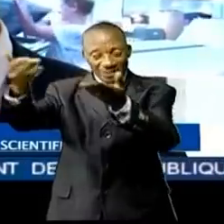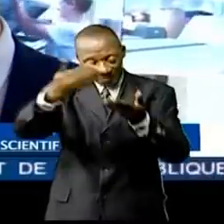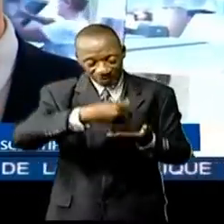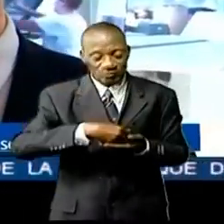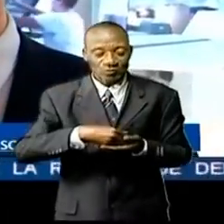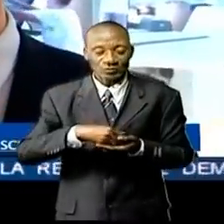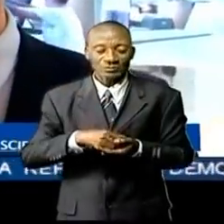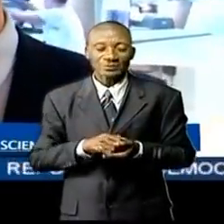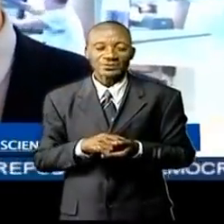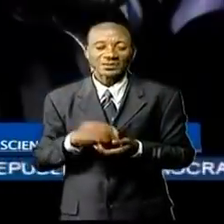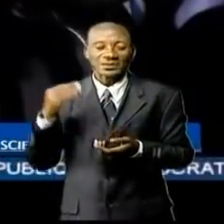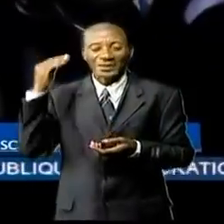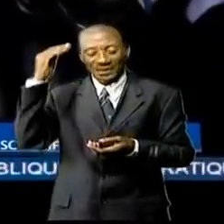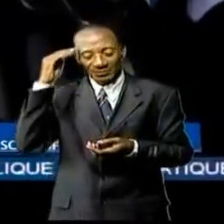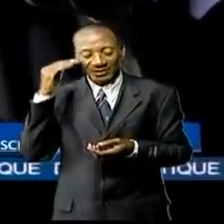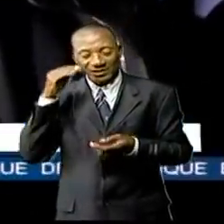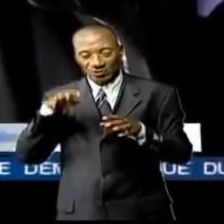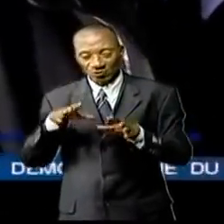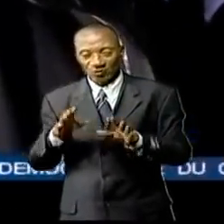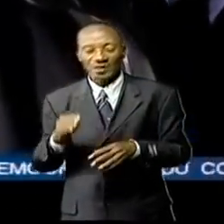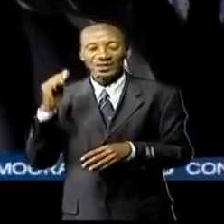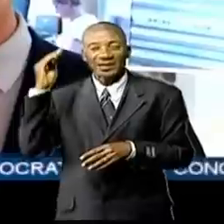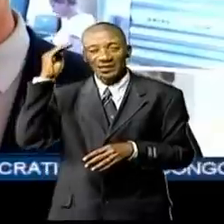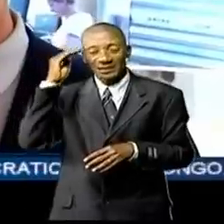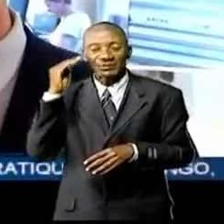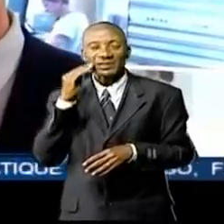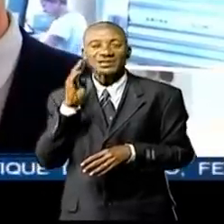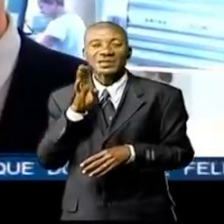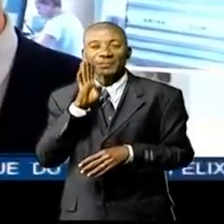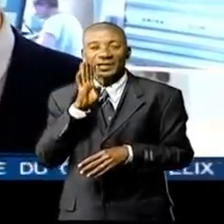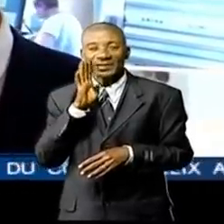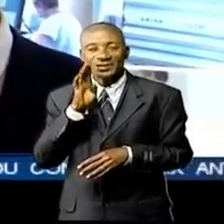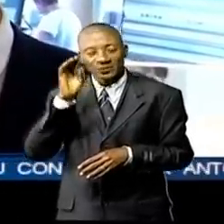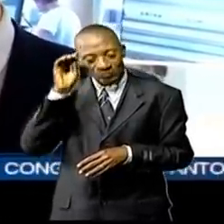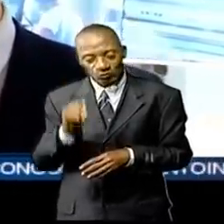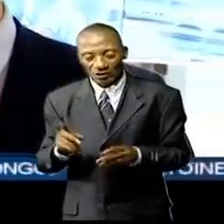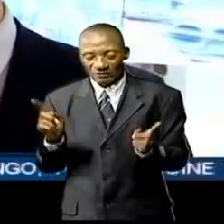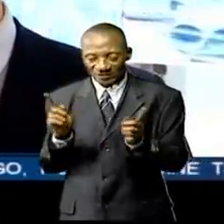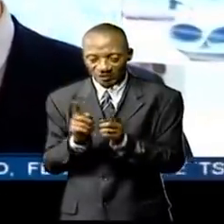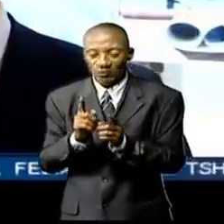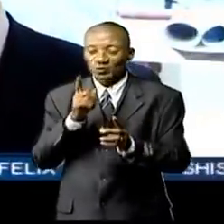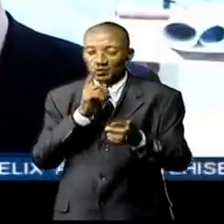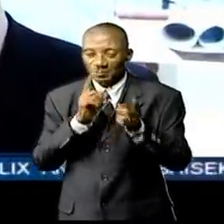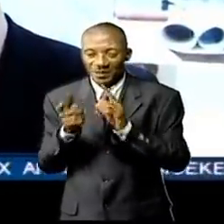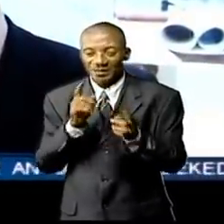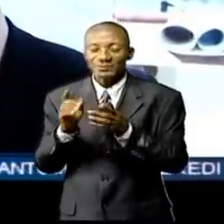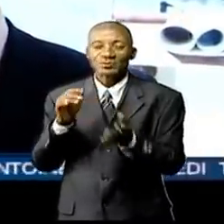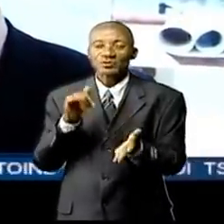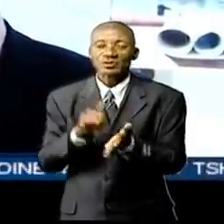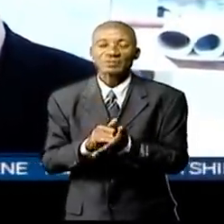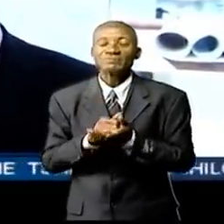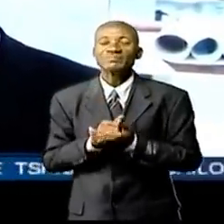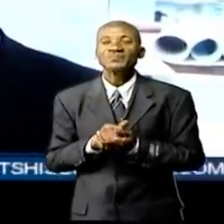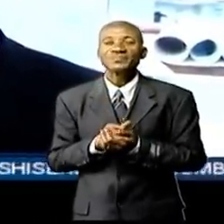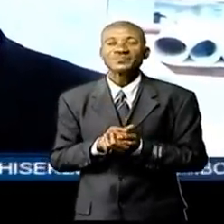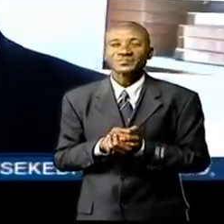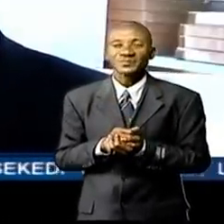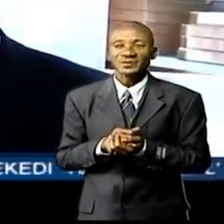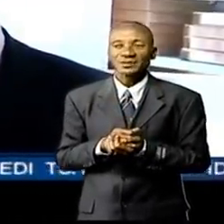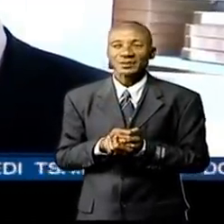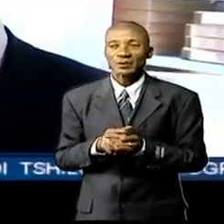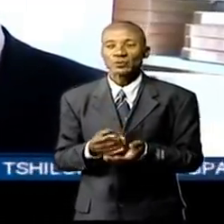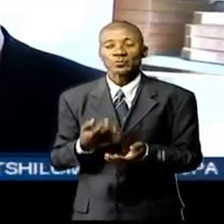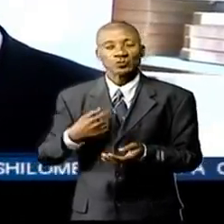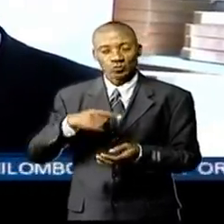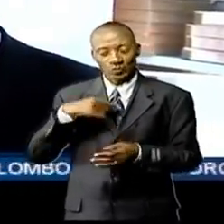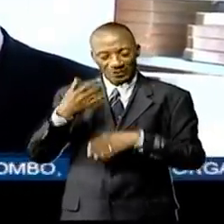congolais, dans un lieu aussi important, mais aussi chargé d'une symbolique lourde qu'est le musée de l'Afrique ici à Tervuren. C'est important. Et le travail sur la